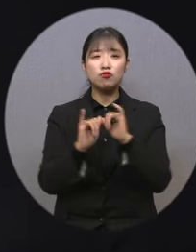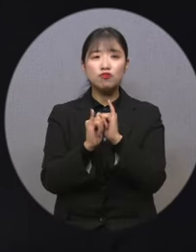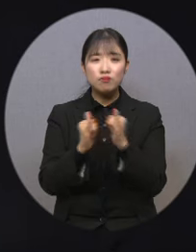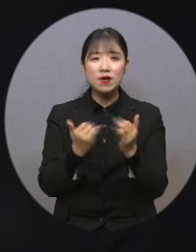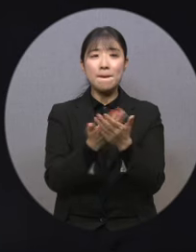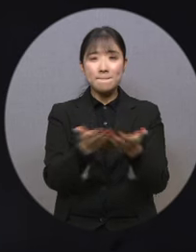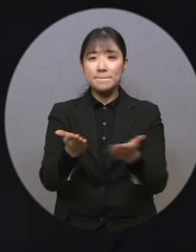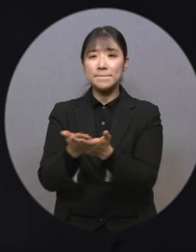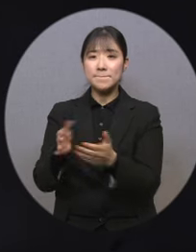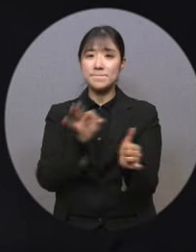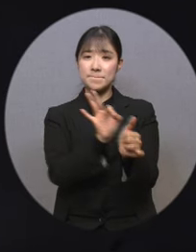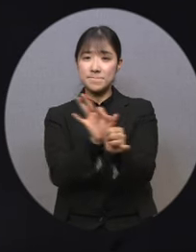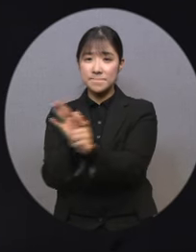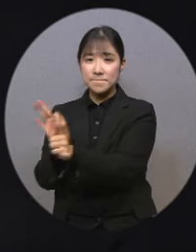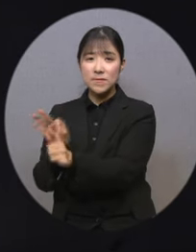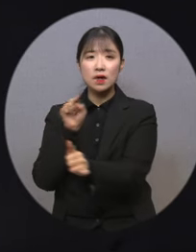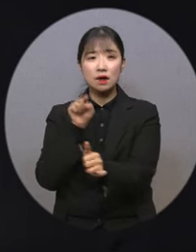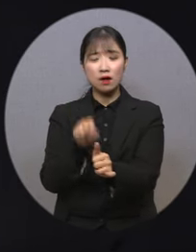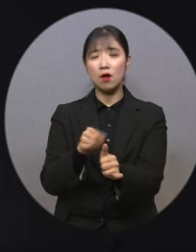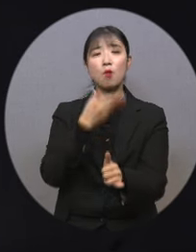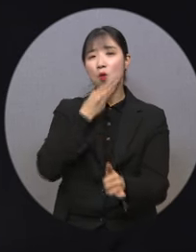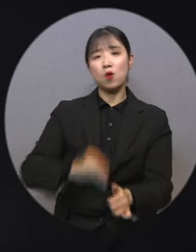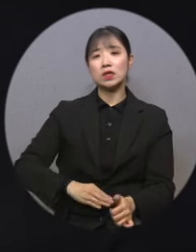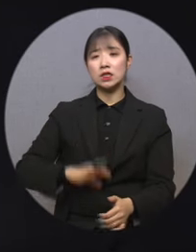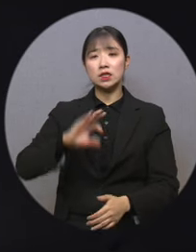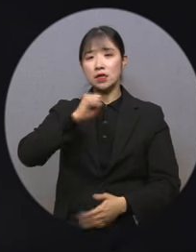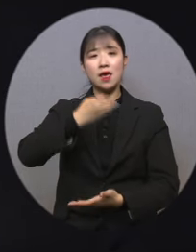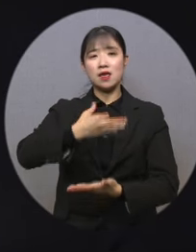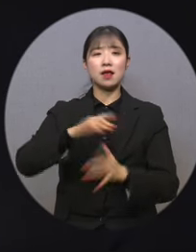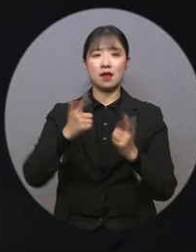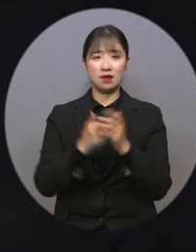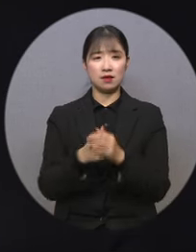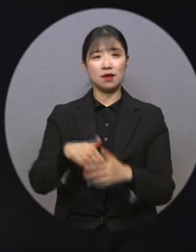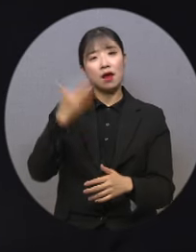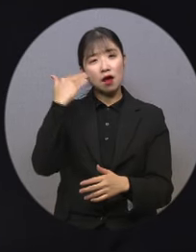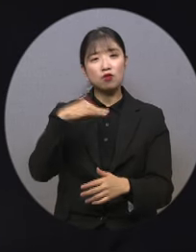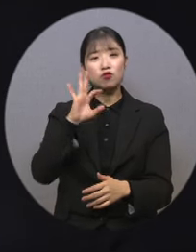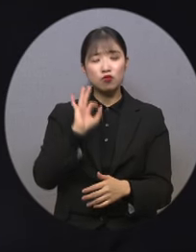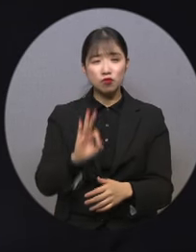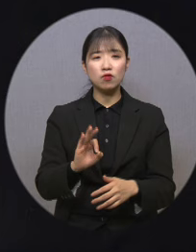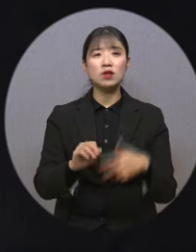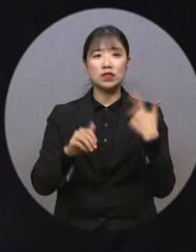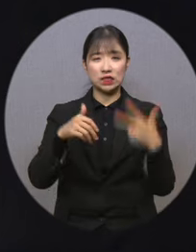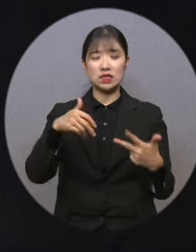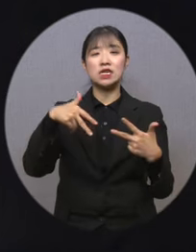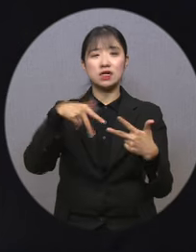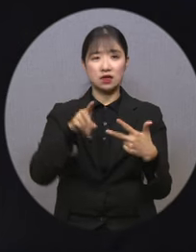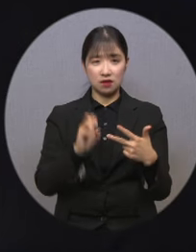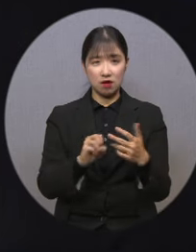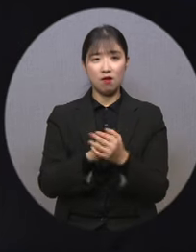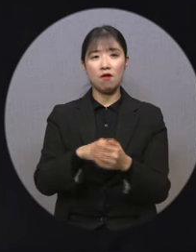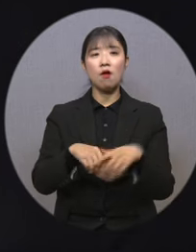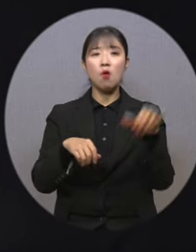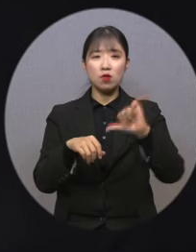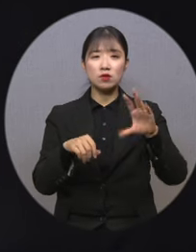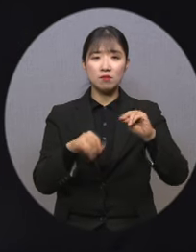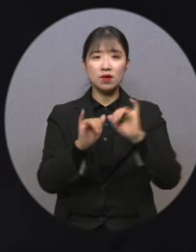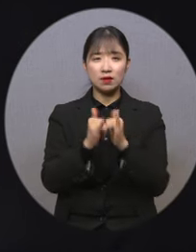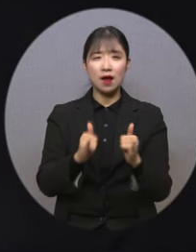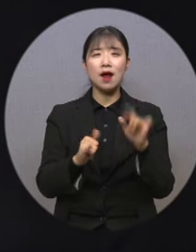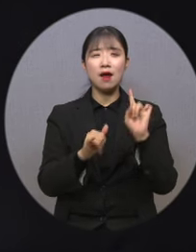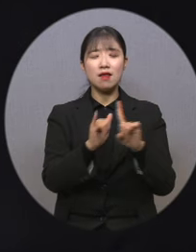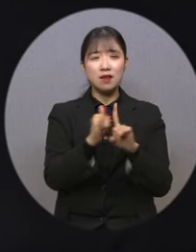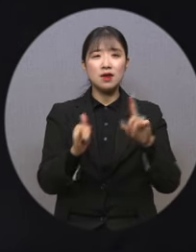아닙니다. 무슨 말이냐면은 우리나라 돈이 7경인데 5천만 명이 한 사람당 14억씩을 내놓은 거예요.